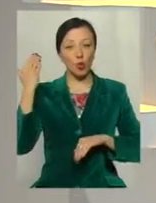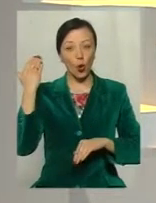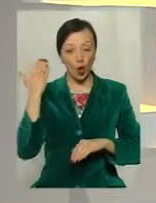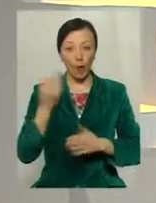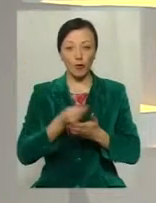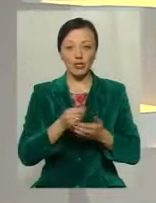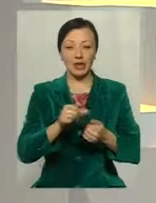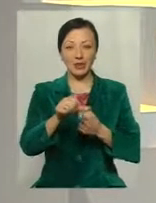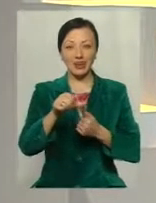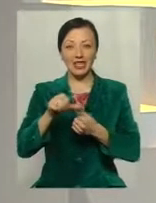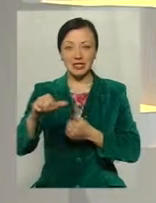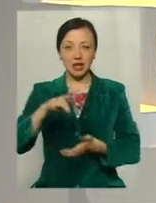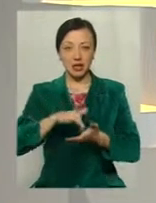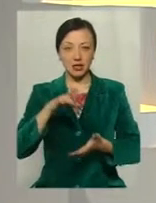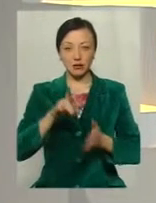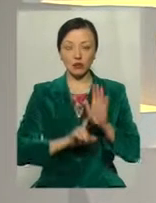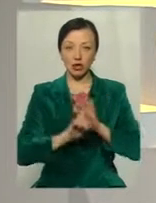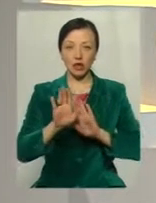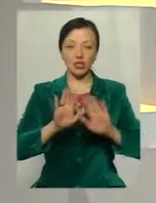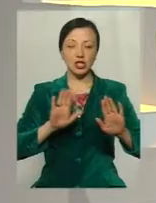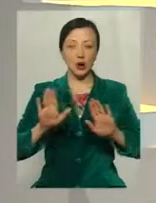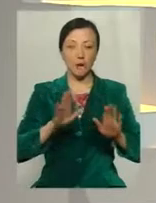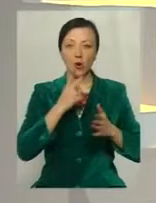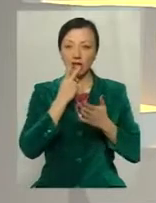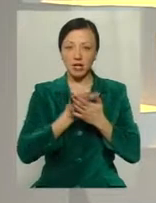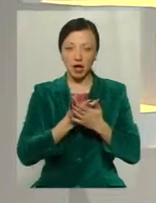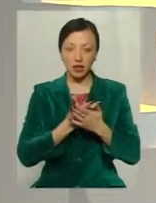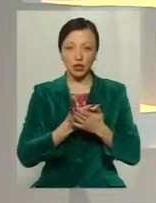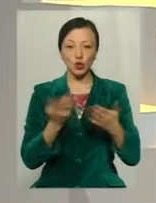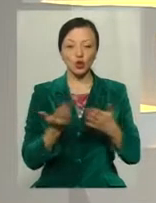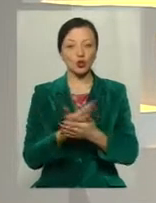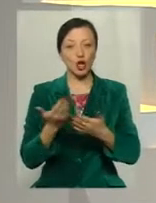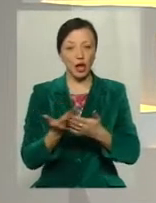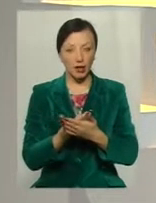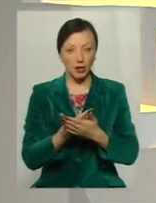прожили минулий рік, що мали в обласному бюджеті, і